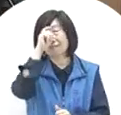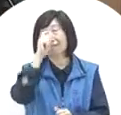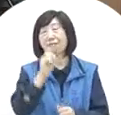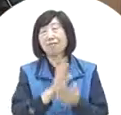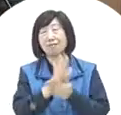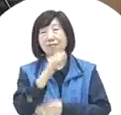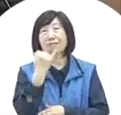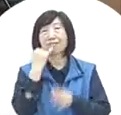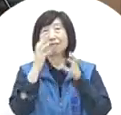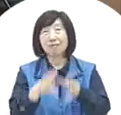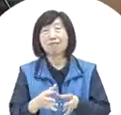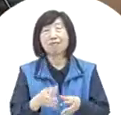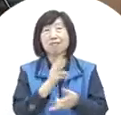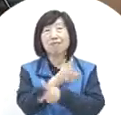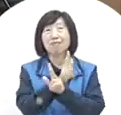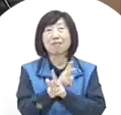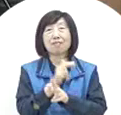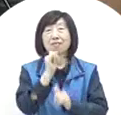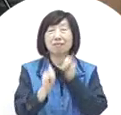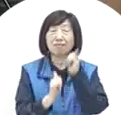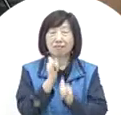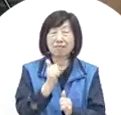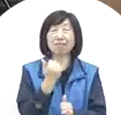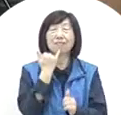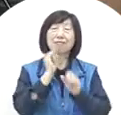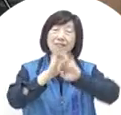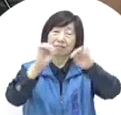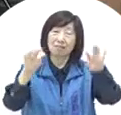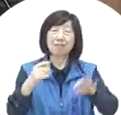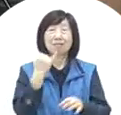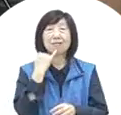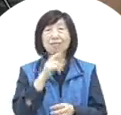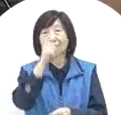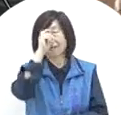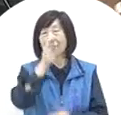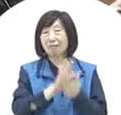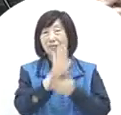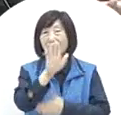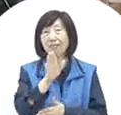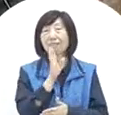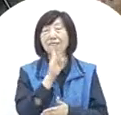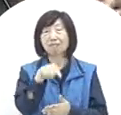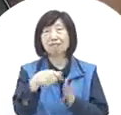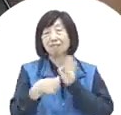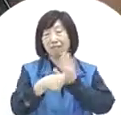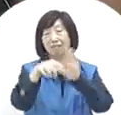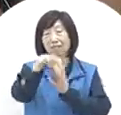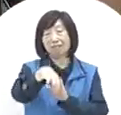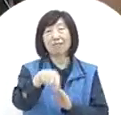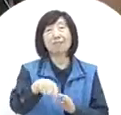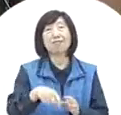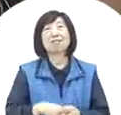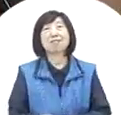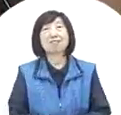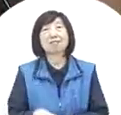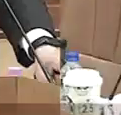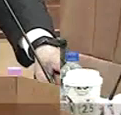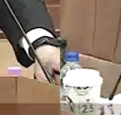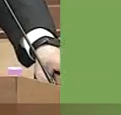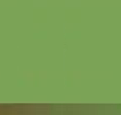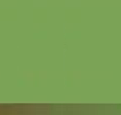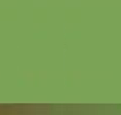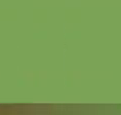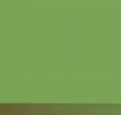实推广我们板桥的故事。我希望它未来是我们板桥指标的一个地点。下一题，研考